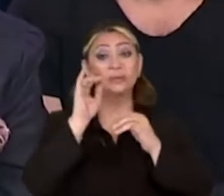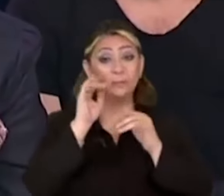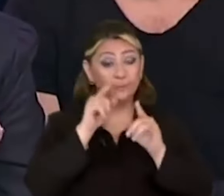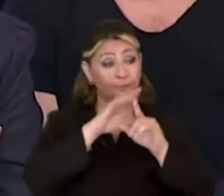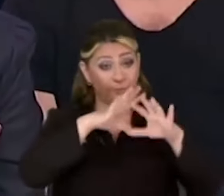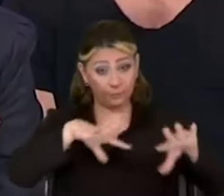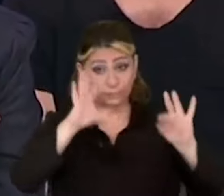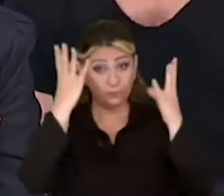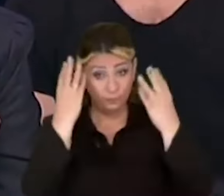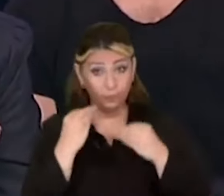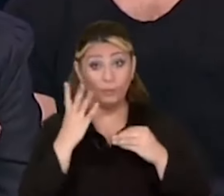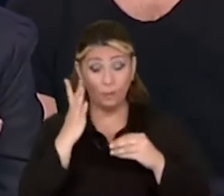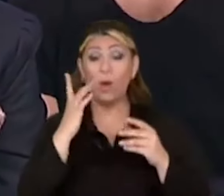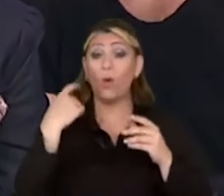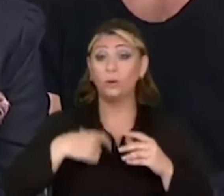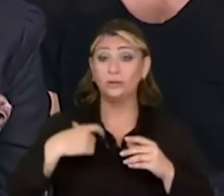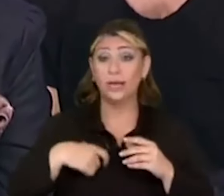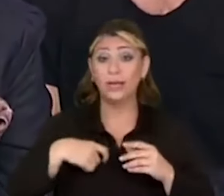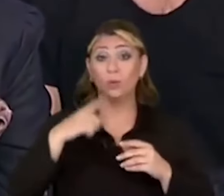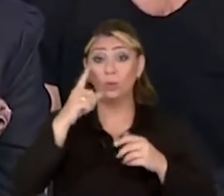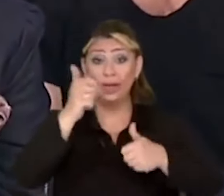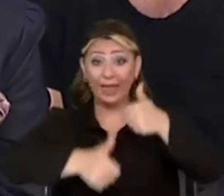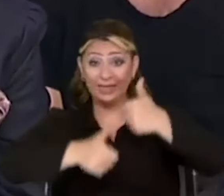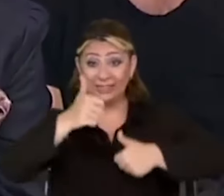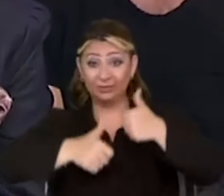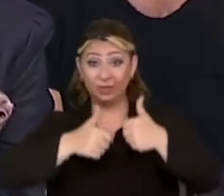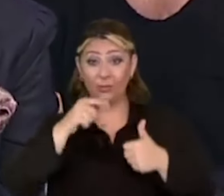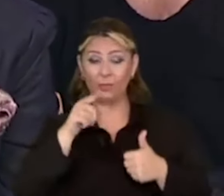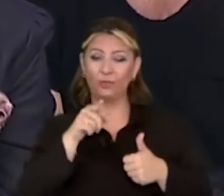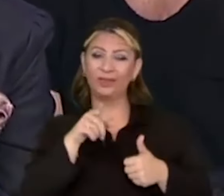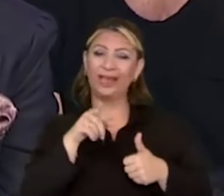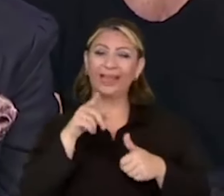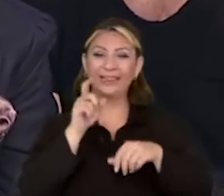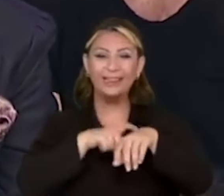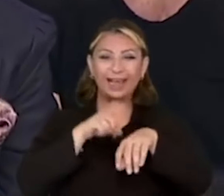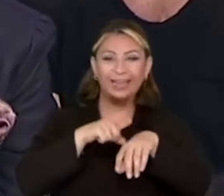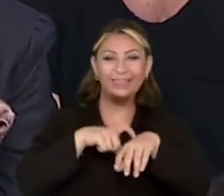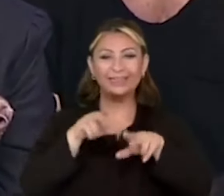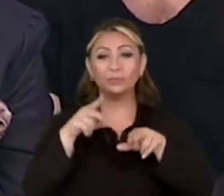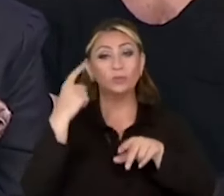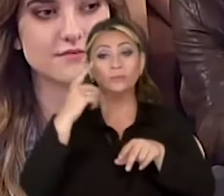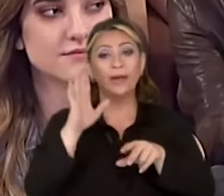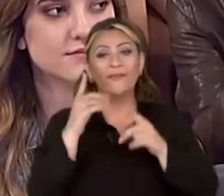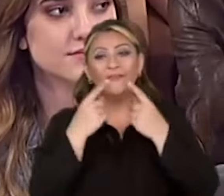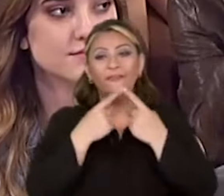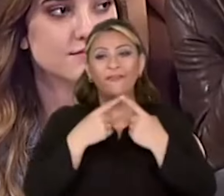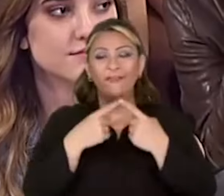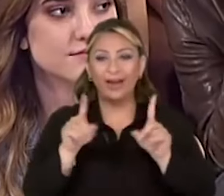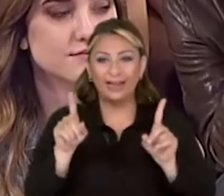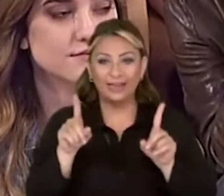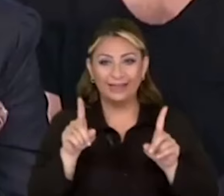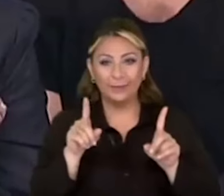enerji bunların hepsini anlıyorum. Ama özellikle bu yarışma yani bunu da böyle takdimcilik falan gibi şey farklı bir şekilde sunmak ama